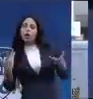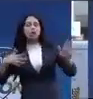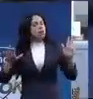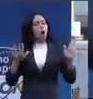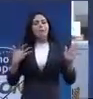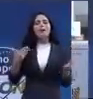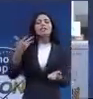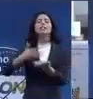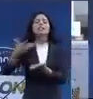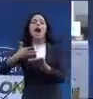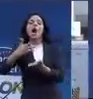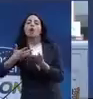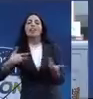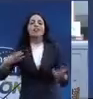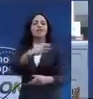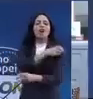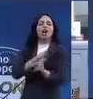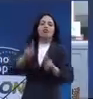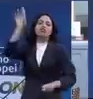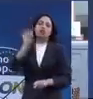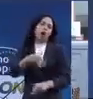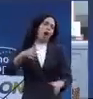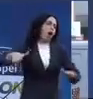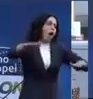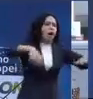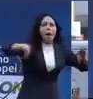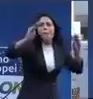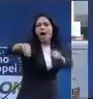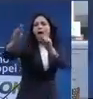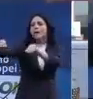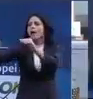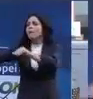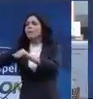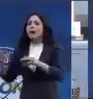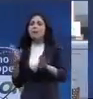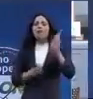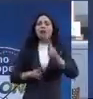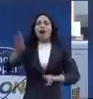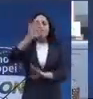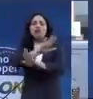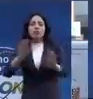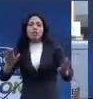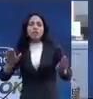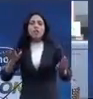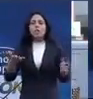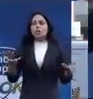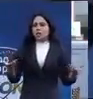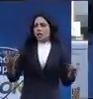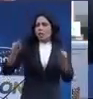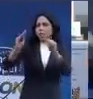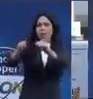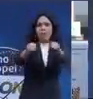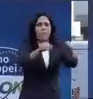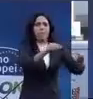ci sono i fascisti dappertutto e a forza di parlare di fascisti dappertutto finisce che tu li aiuti non li